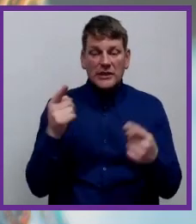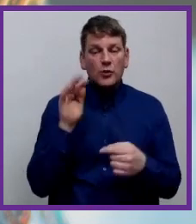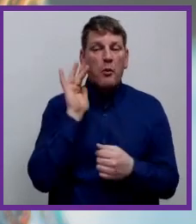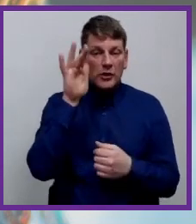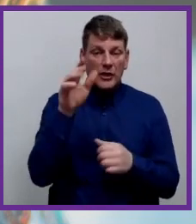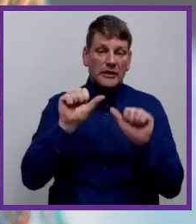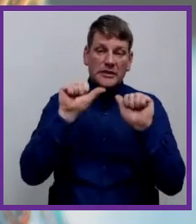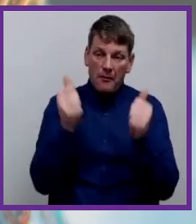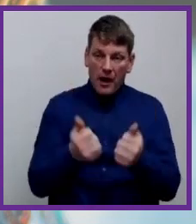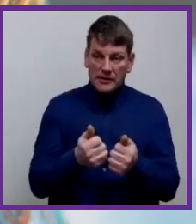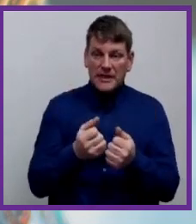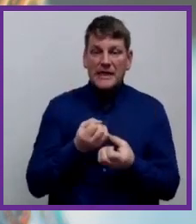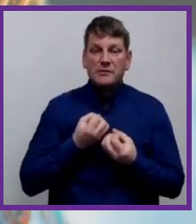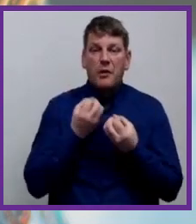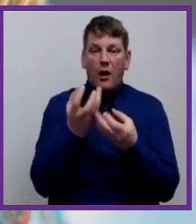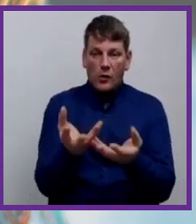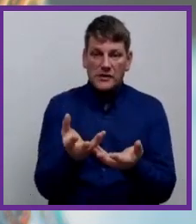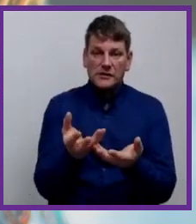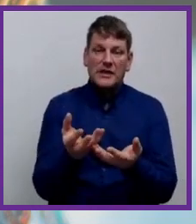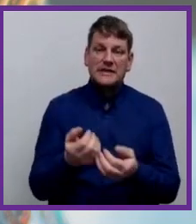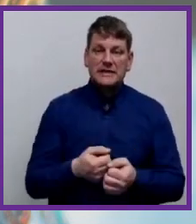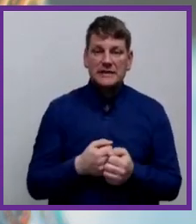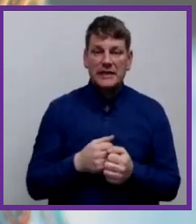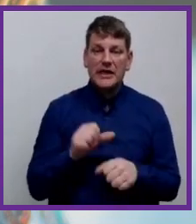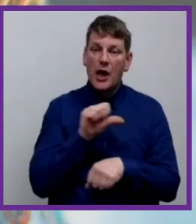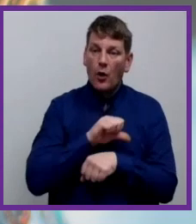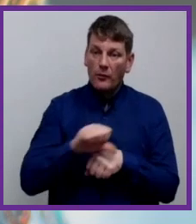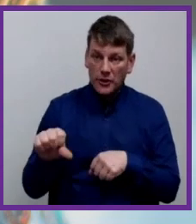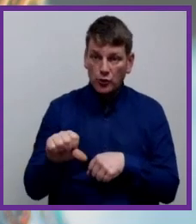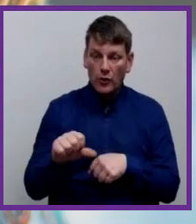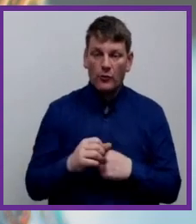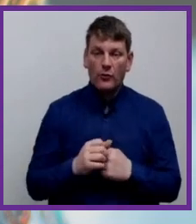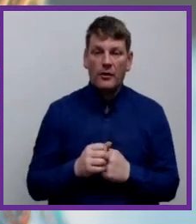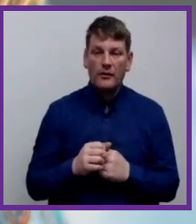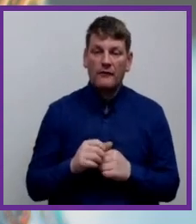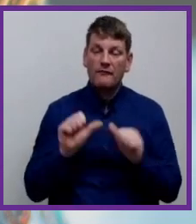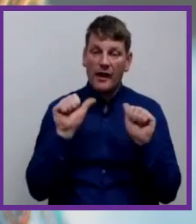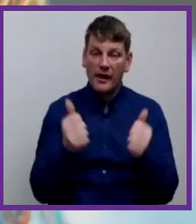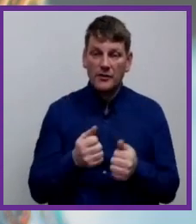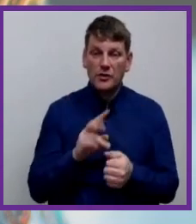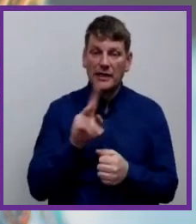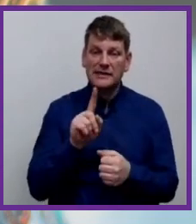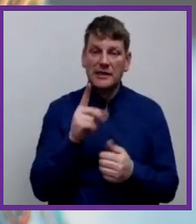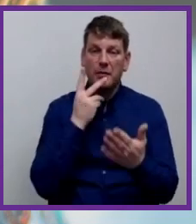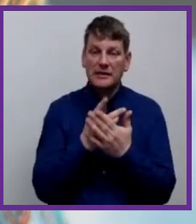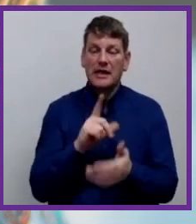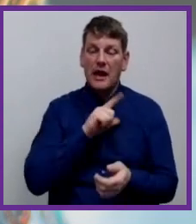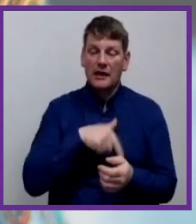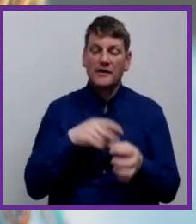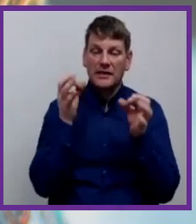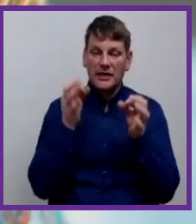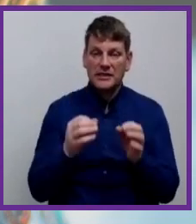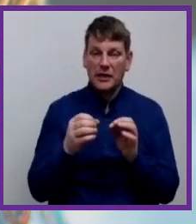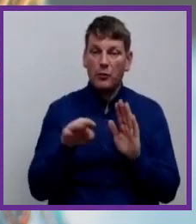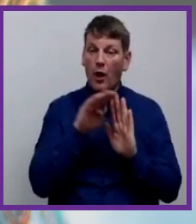potenciālos mākslinieciskās izpausmes ierobežojumu veidus, kas ir paredzēti Latvijas tiesību